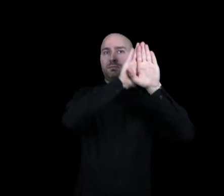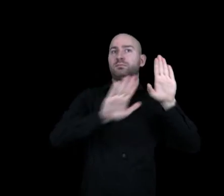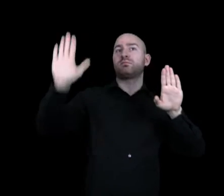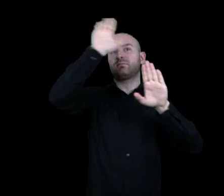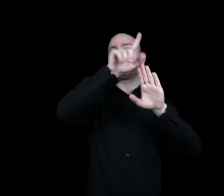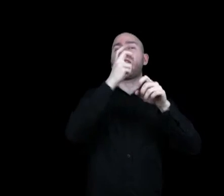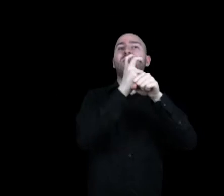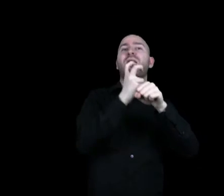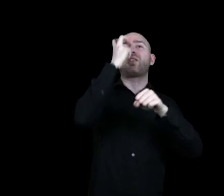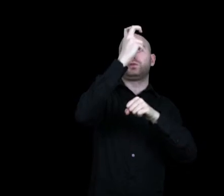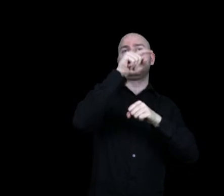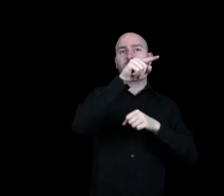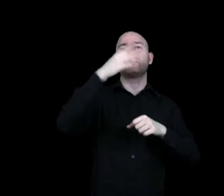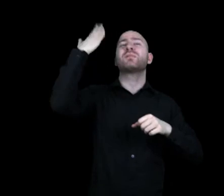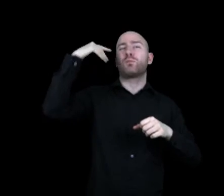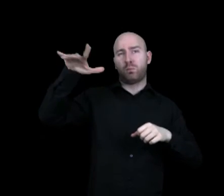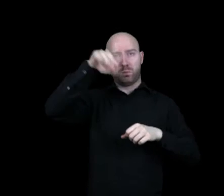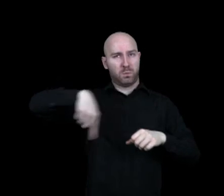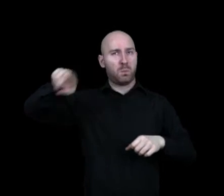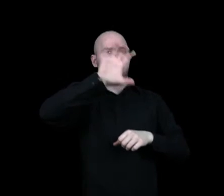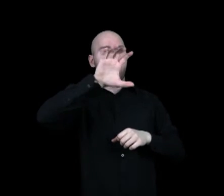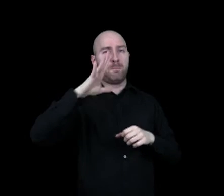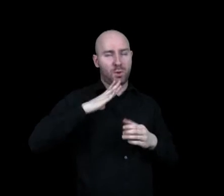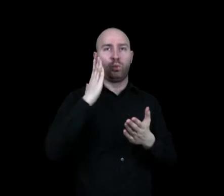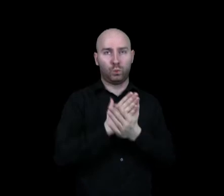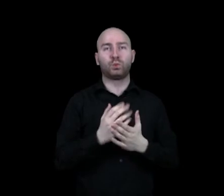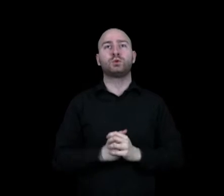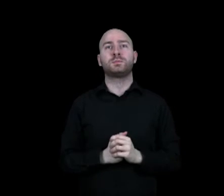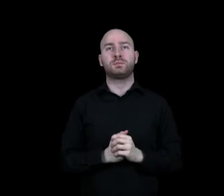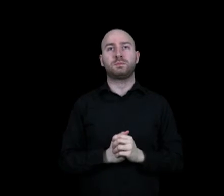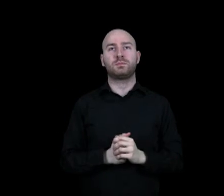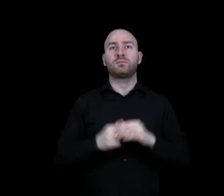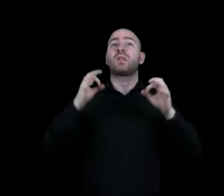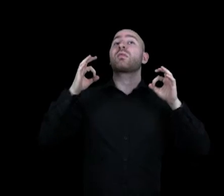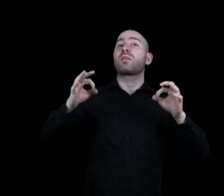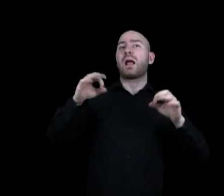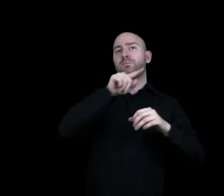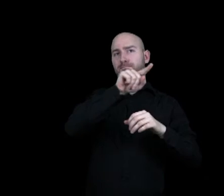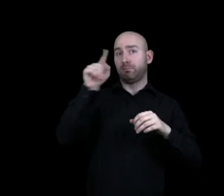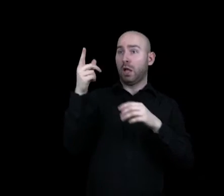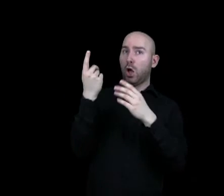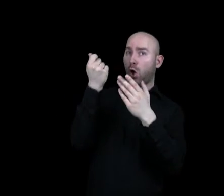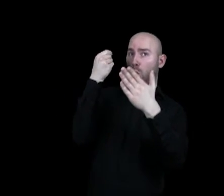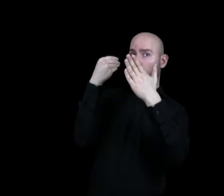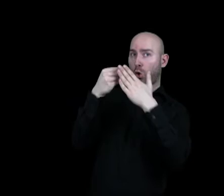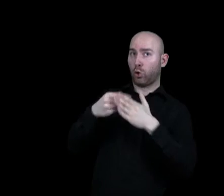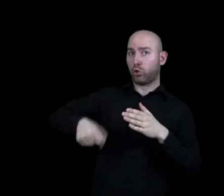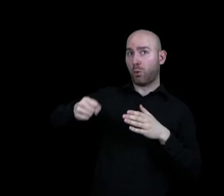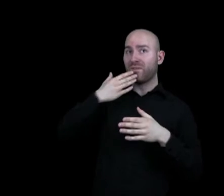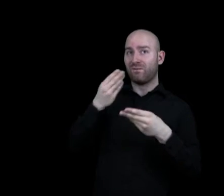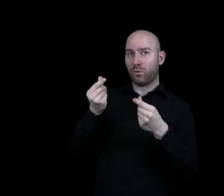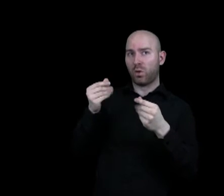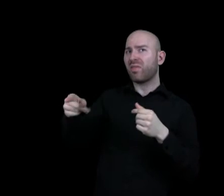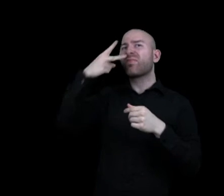obszar to łączna nadwyżka. Widzieliśmy to wielokrotnie. Zajmijmy się teraz ukrytym kosztem torebek